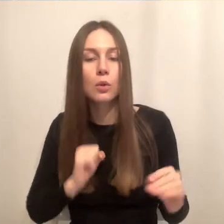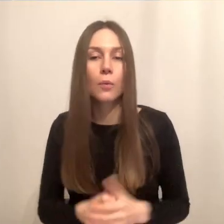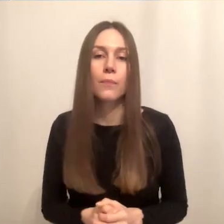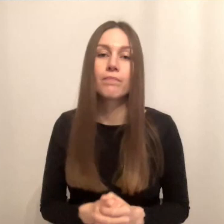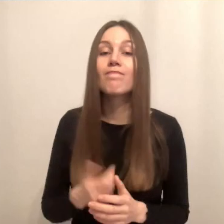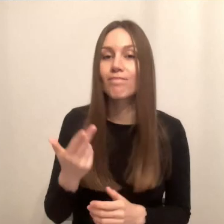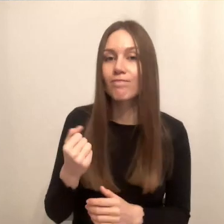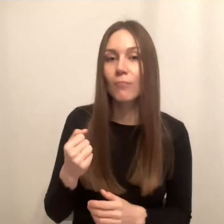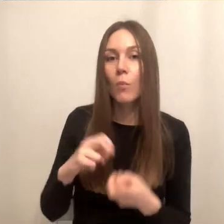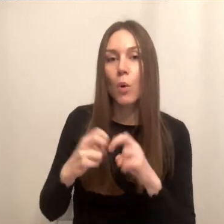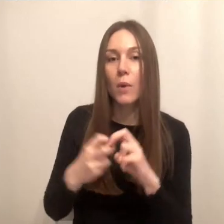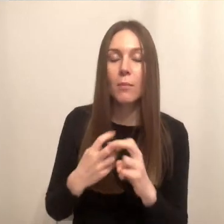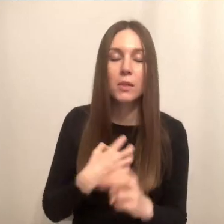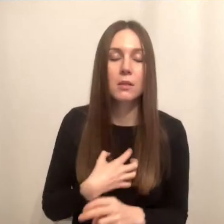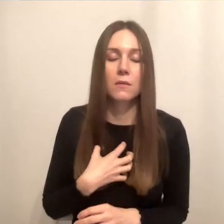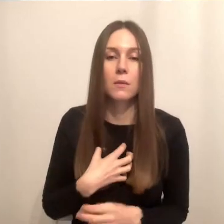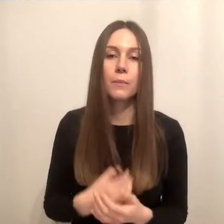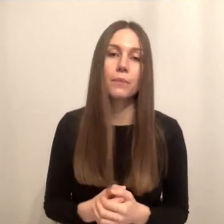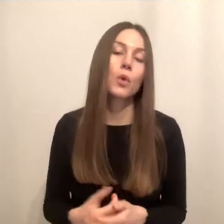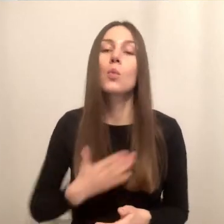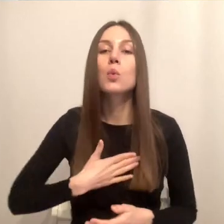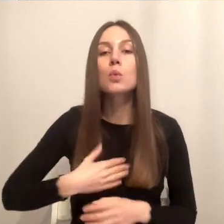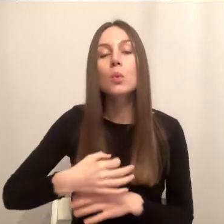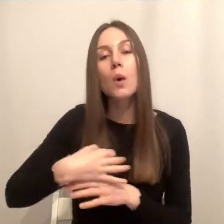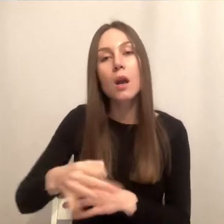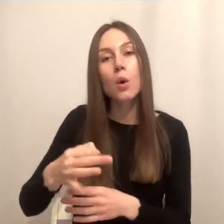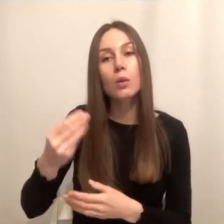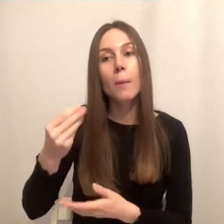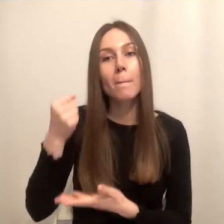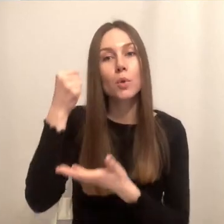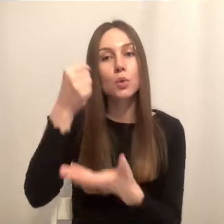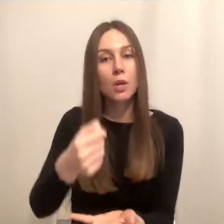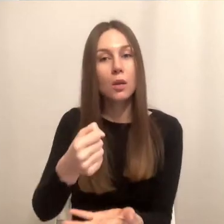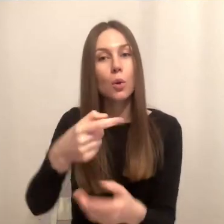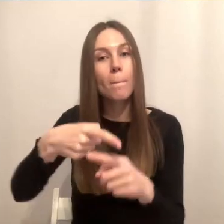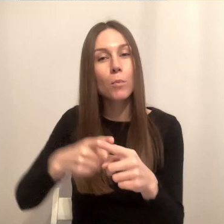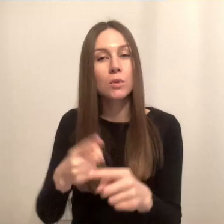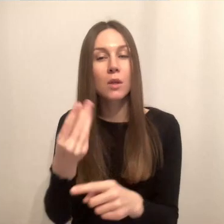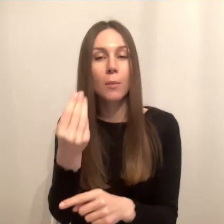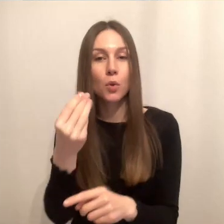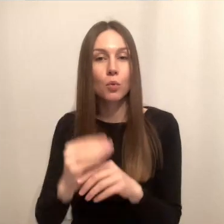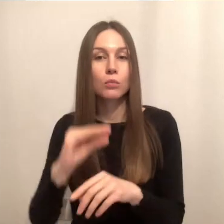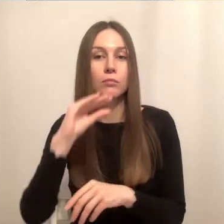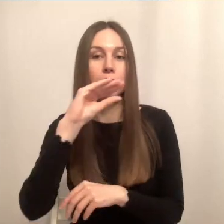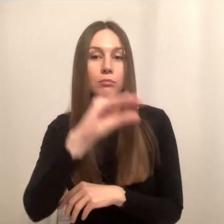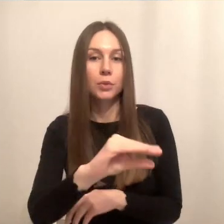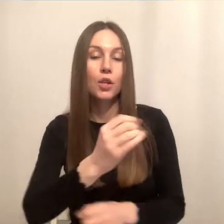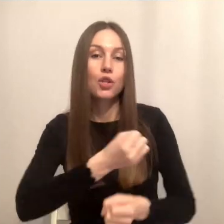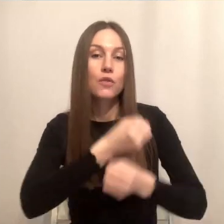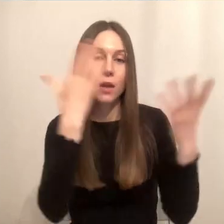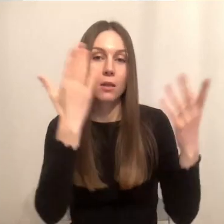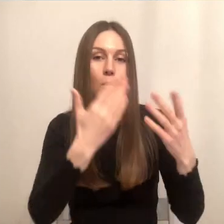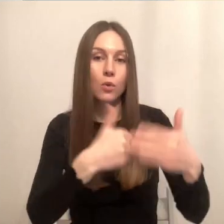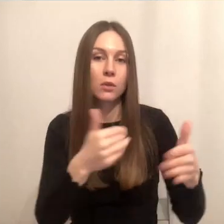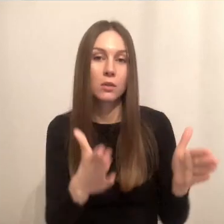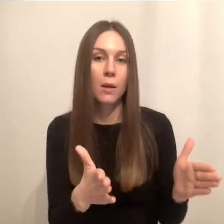problema. Mūsų rajono biudžeto beveik pusė lėšų yra skiriama švietimo sistemai.